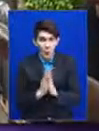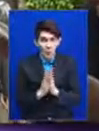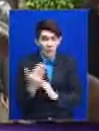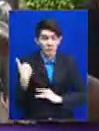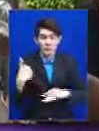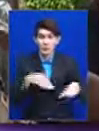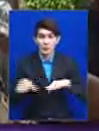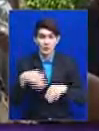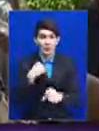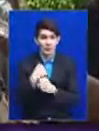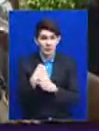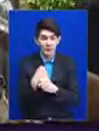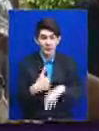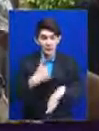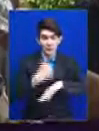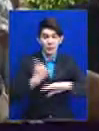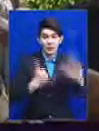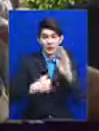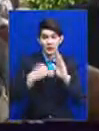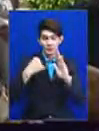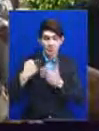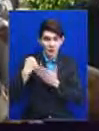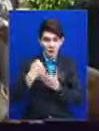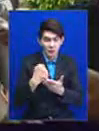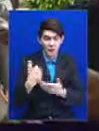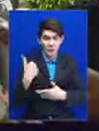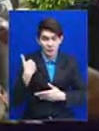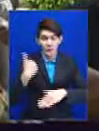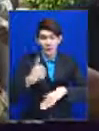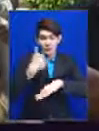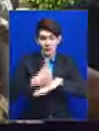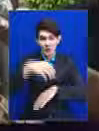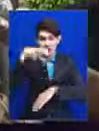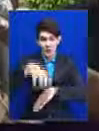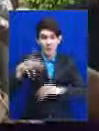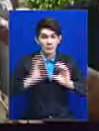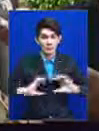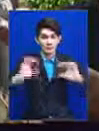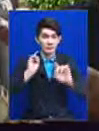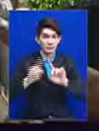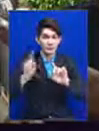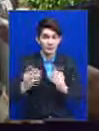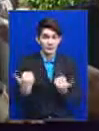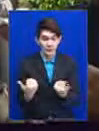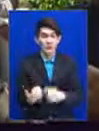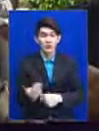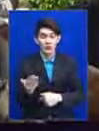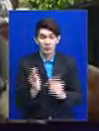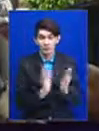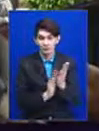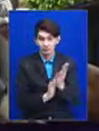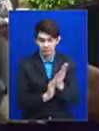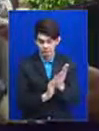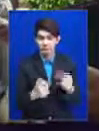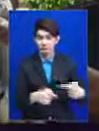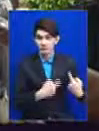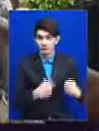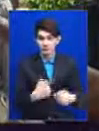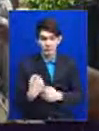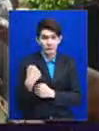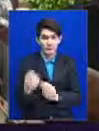ะครับตั้งแต่ผู้ราชการจังหวัดลงไปจนถึงหัวหน้าส่วนราชการต่างๆก็ต้องขอชมเชยท่านเป็นกำลังใจให้กับ